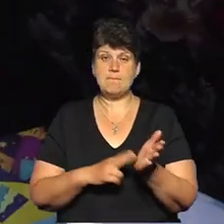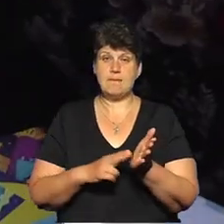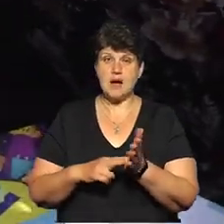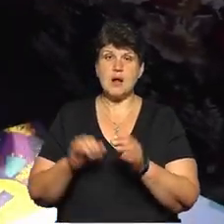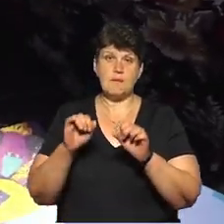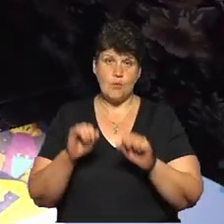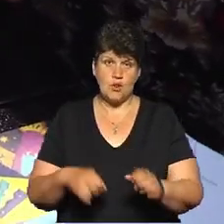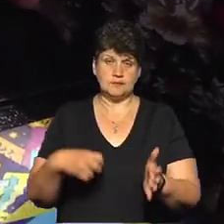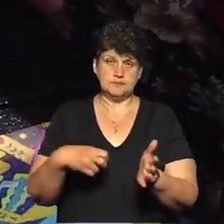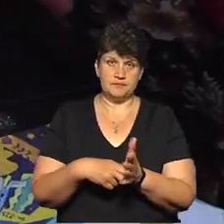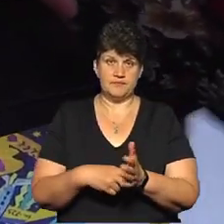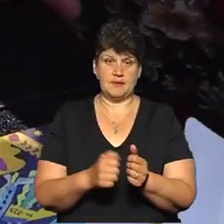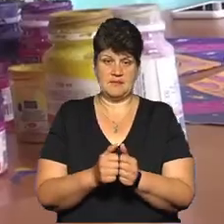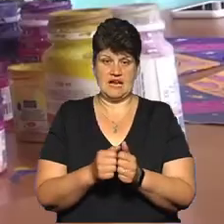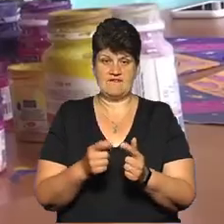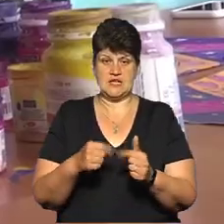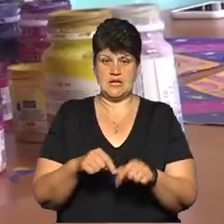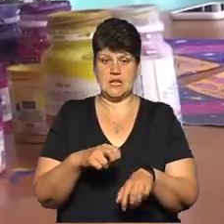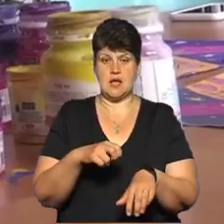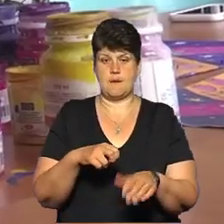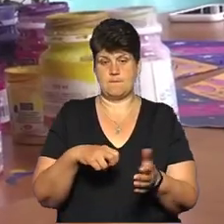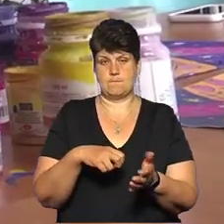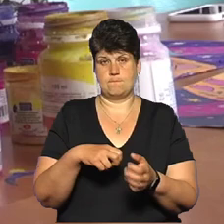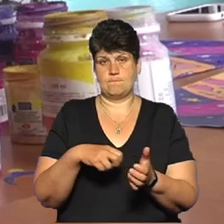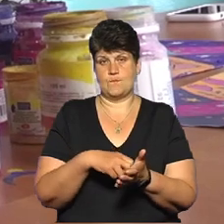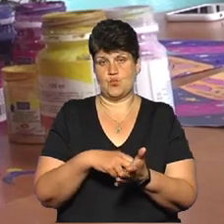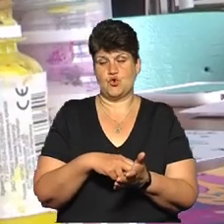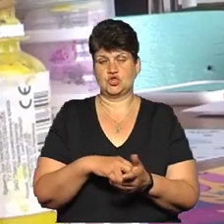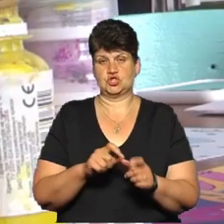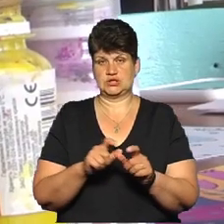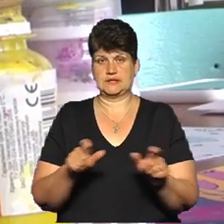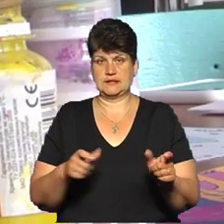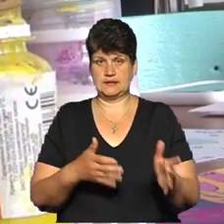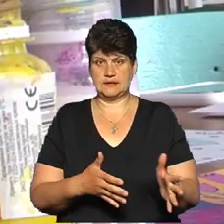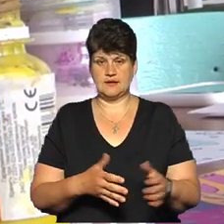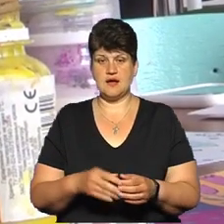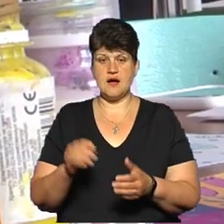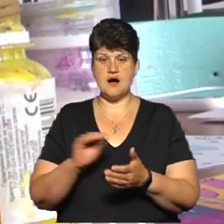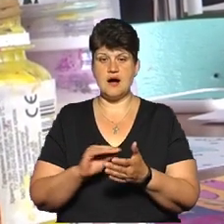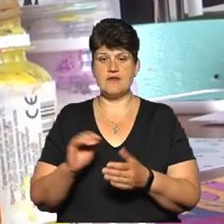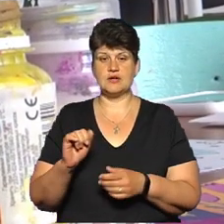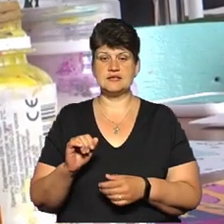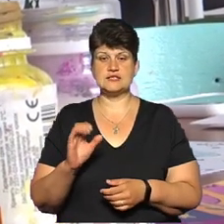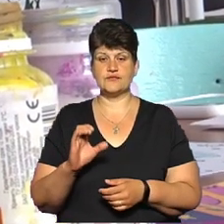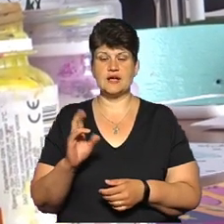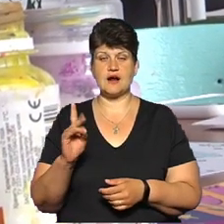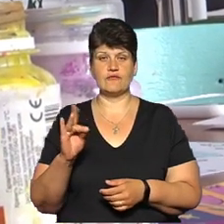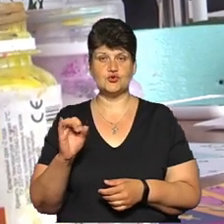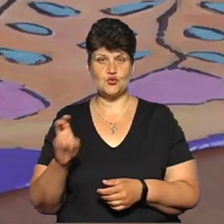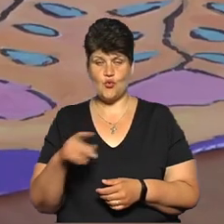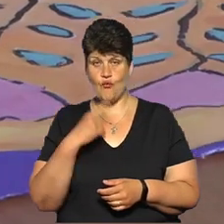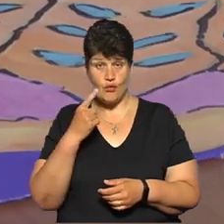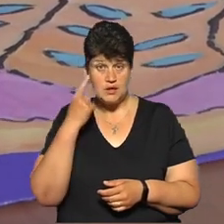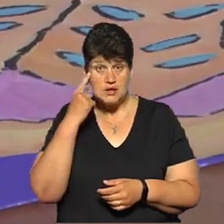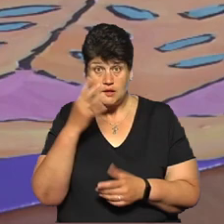погасити їх біля відділення пошти. Авторка малюнка – волинянка Софія Кравчук. Дівчина каже, не очікувала, що